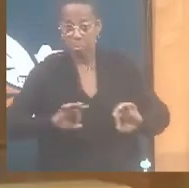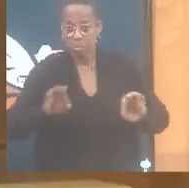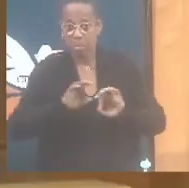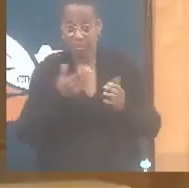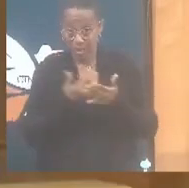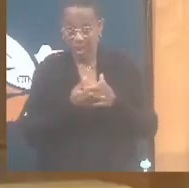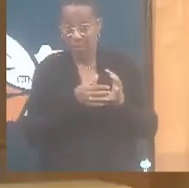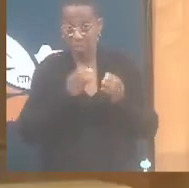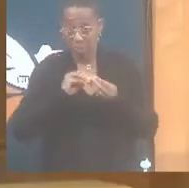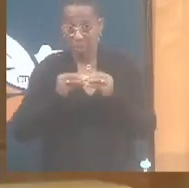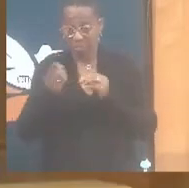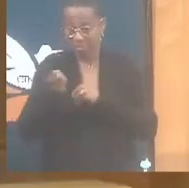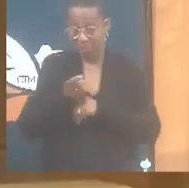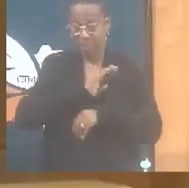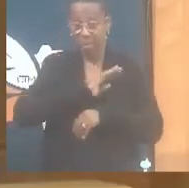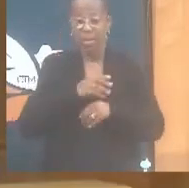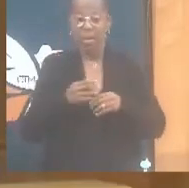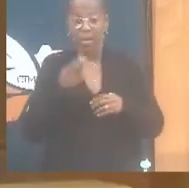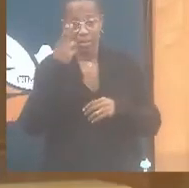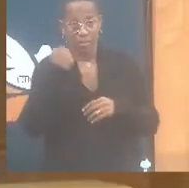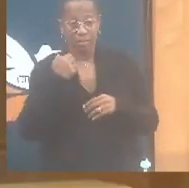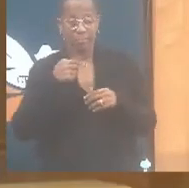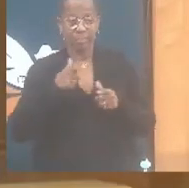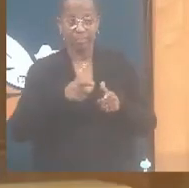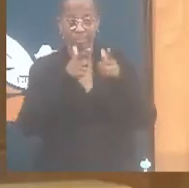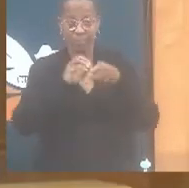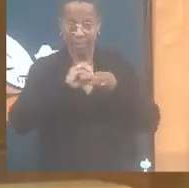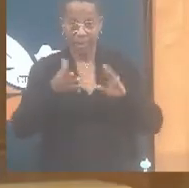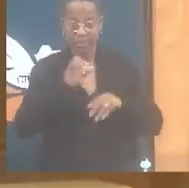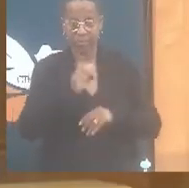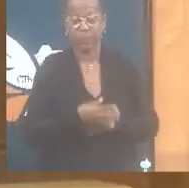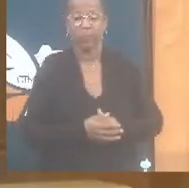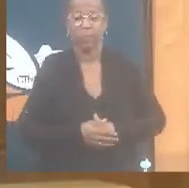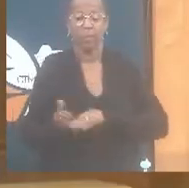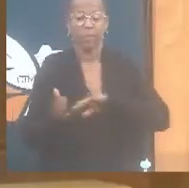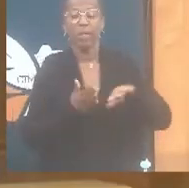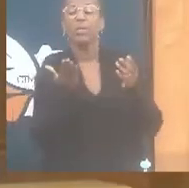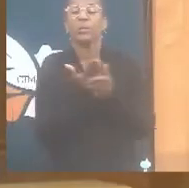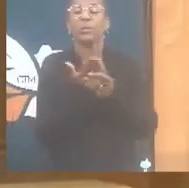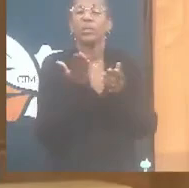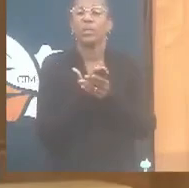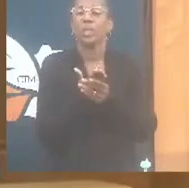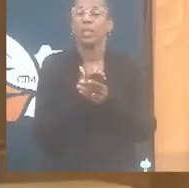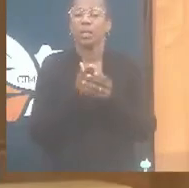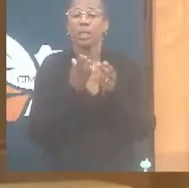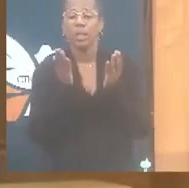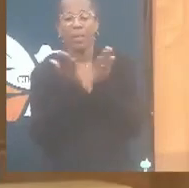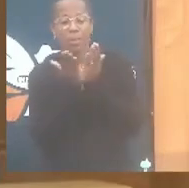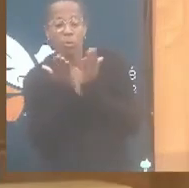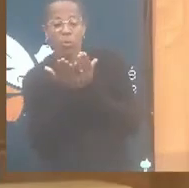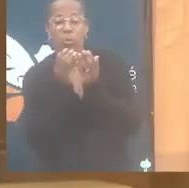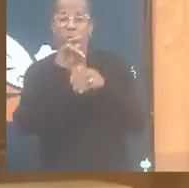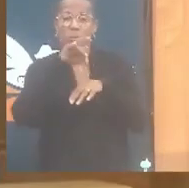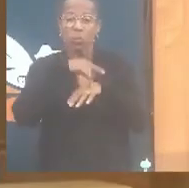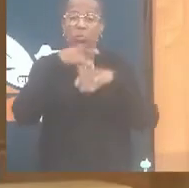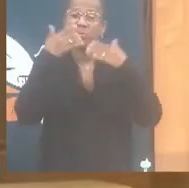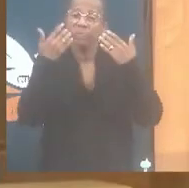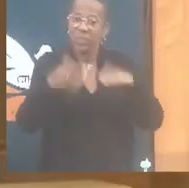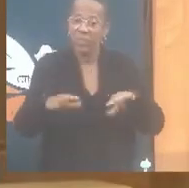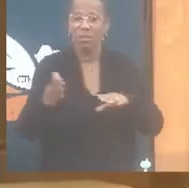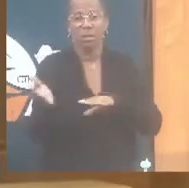Je rappelle tous les exemples que j'ai pris là. Les dossiers d'études étaient déjà terminés avant votre arrivée.